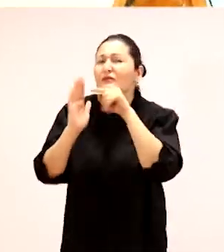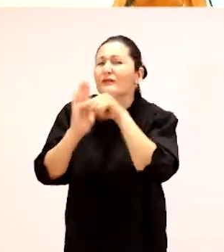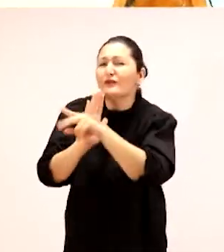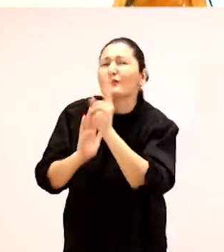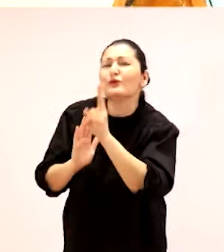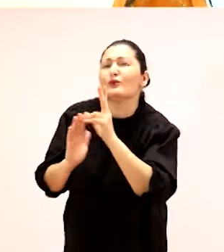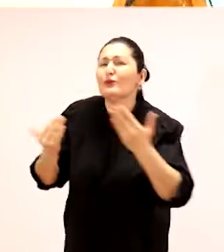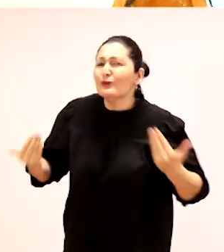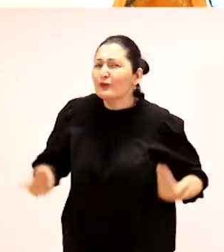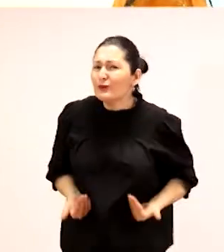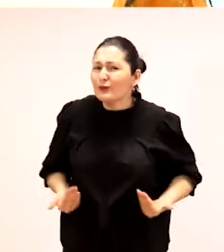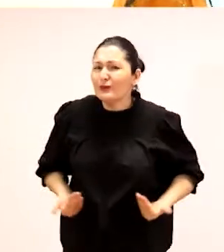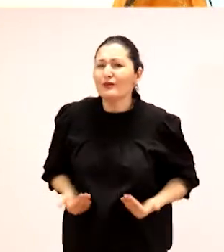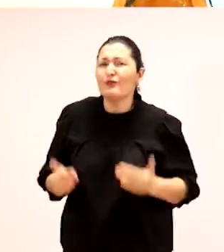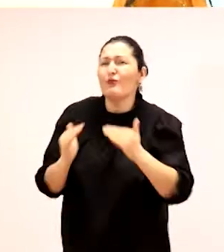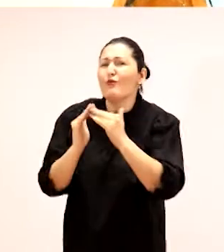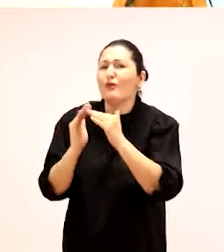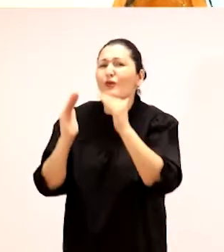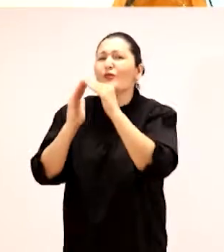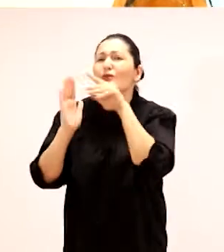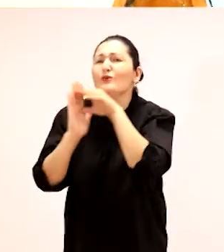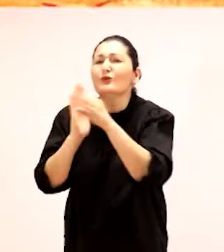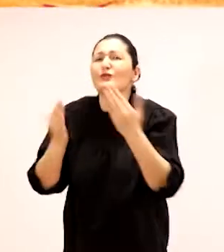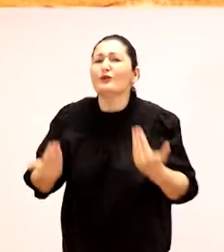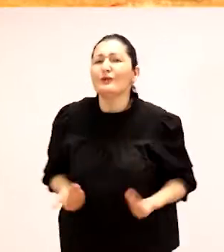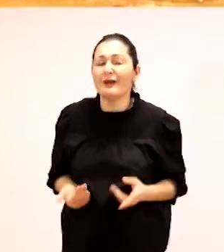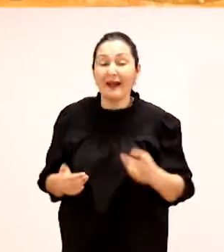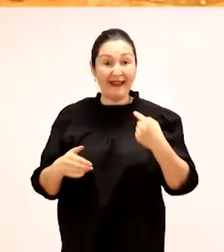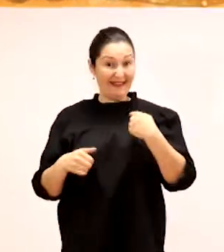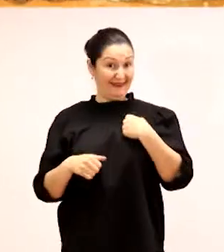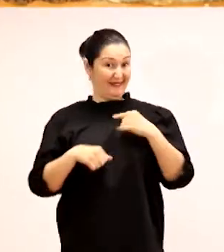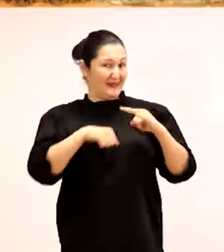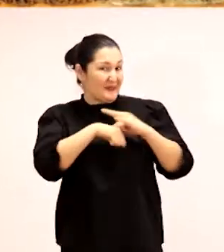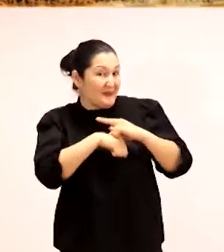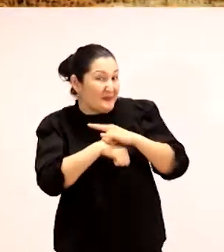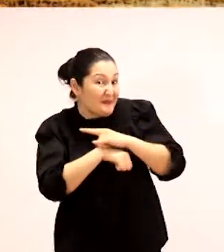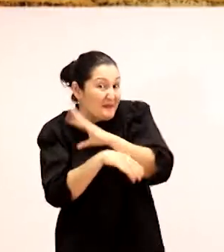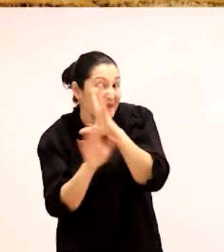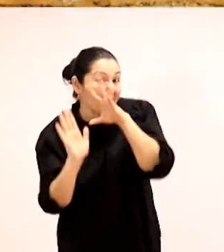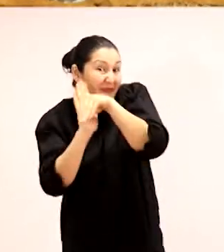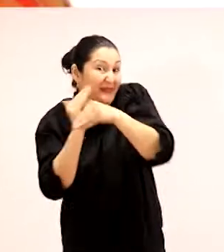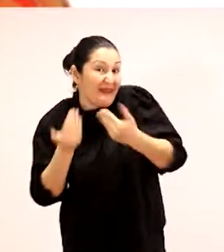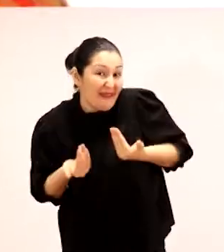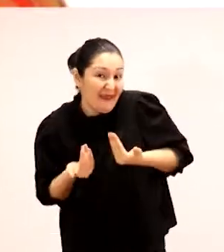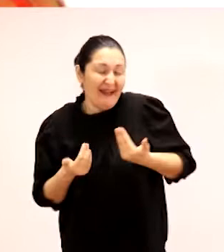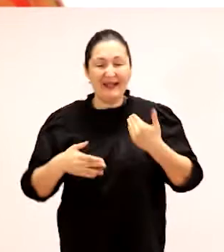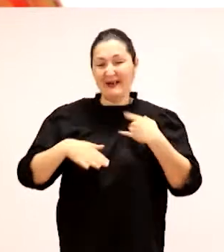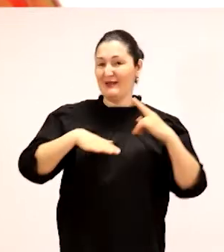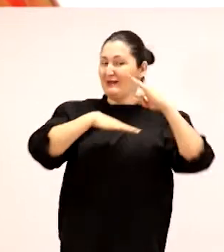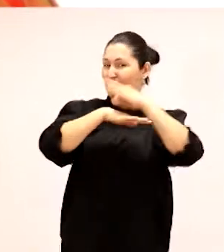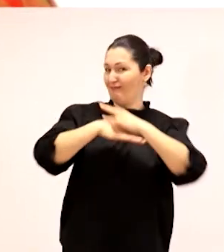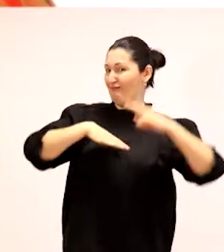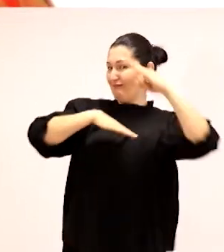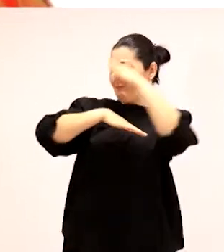«Терем-теремок, кто в тереме живет?» «Я, мышка-нарушка». «Я,